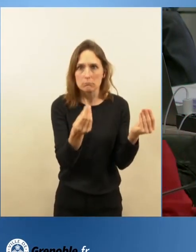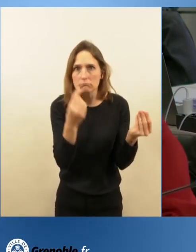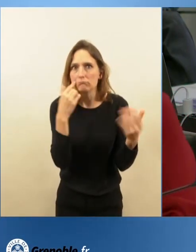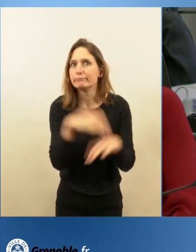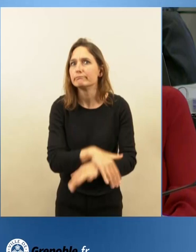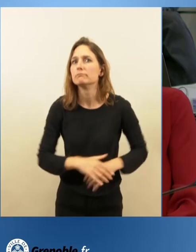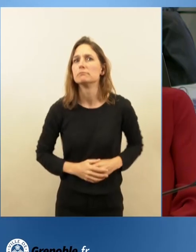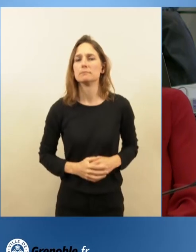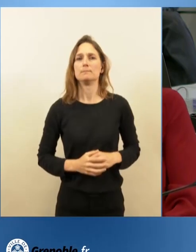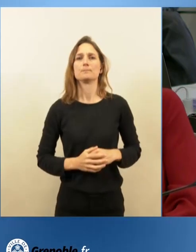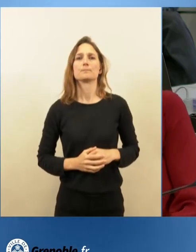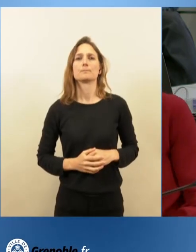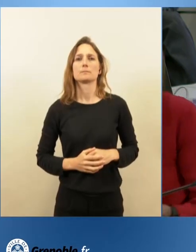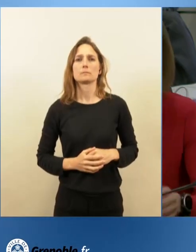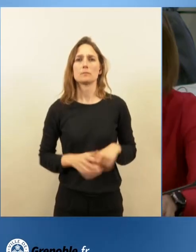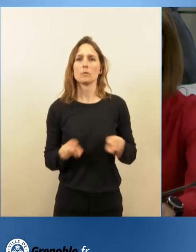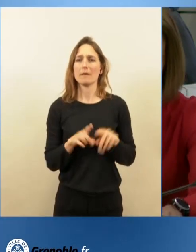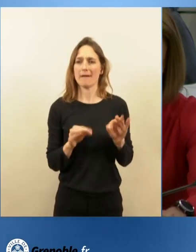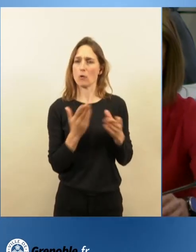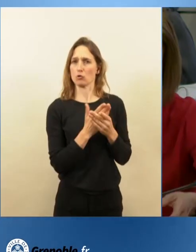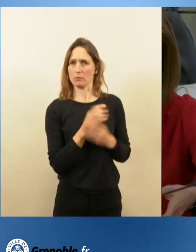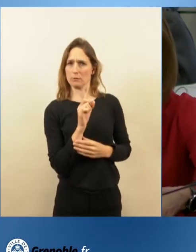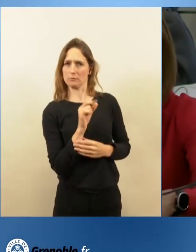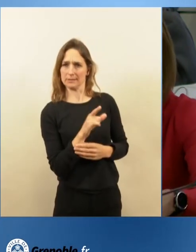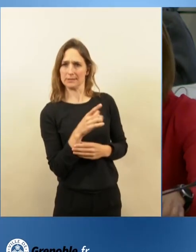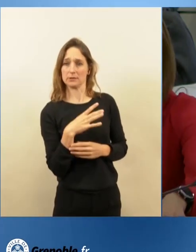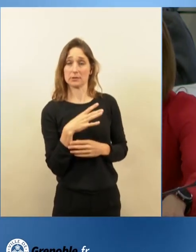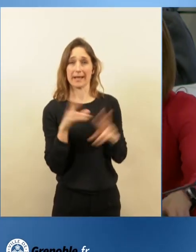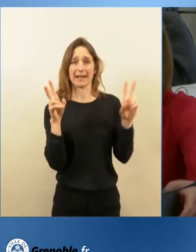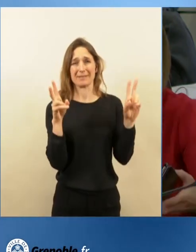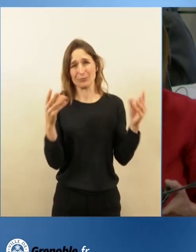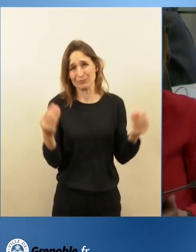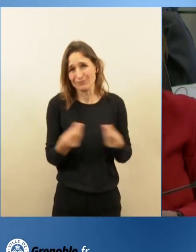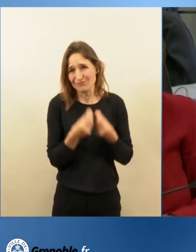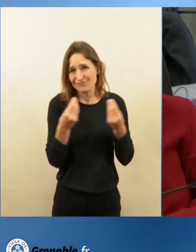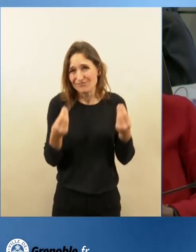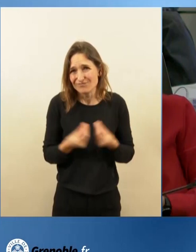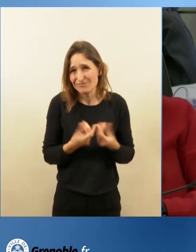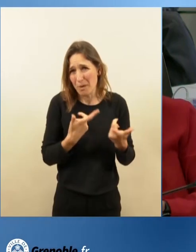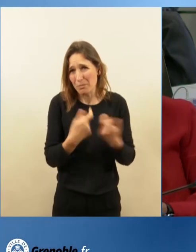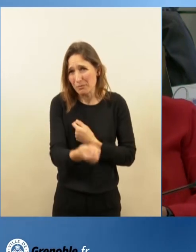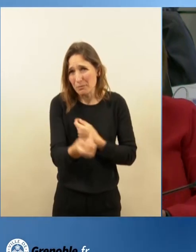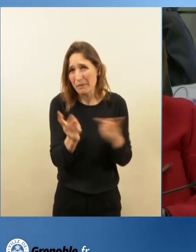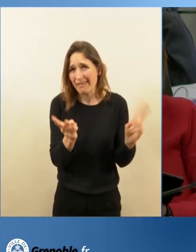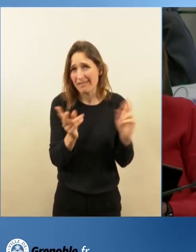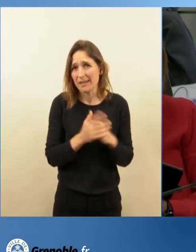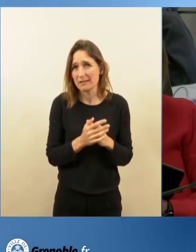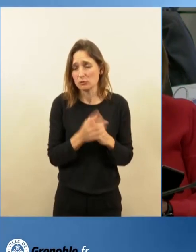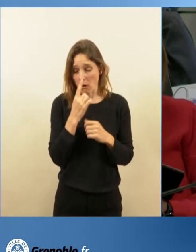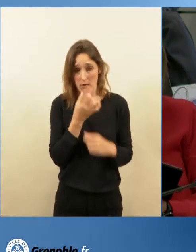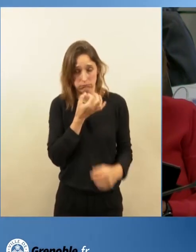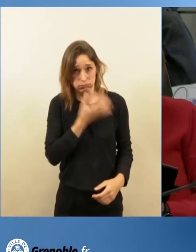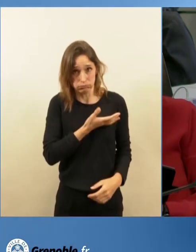que dans ce document il y a une expression bien malheureuse mais qui semble insignifiante